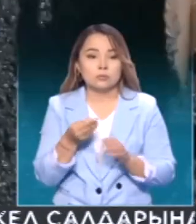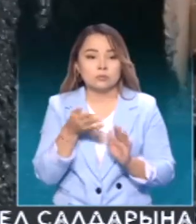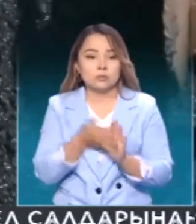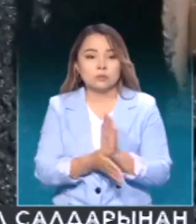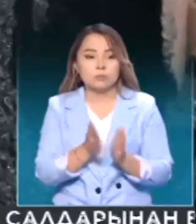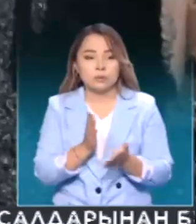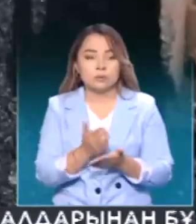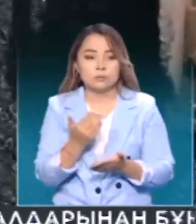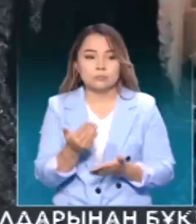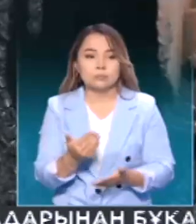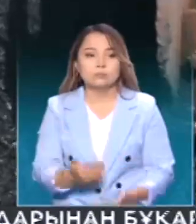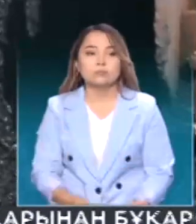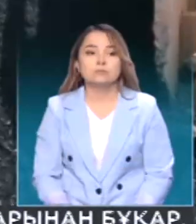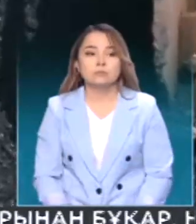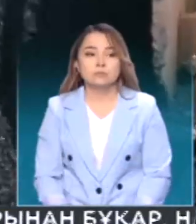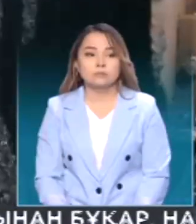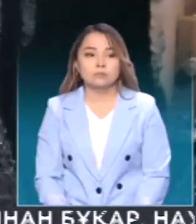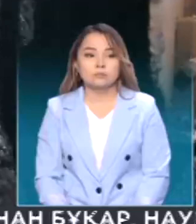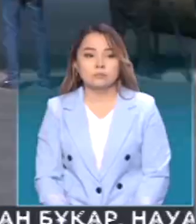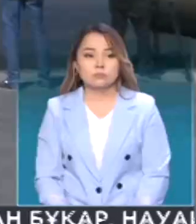жатамыз.